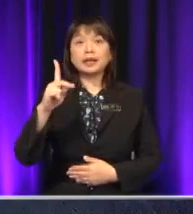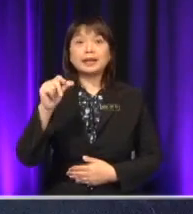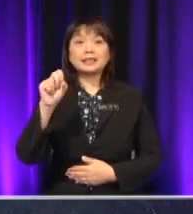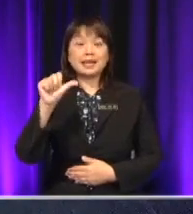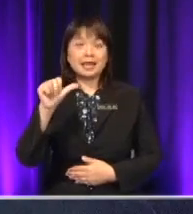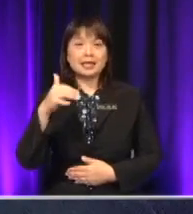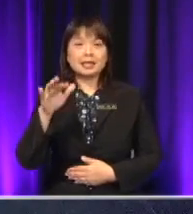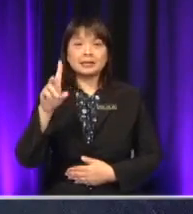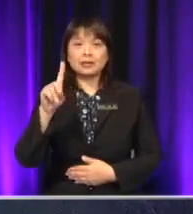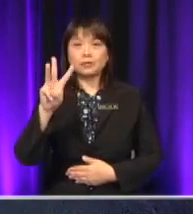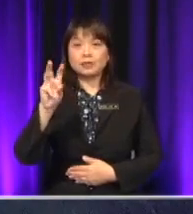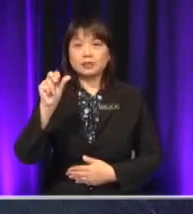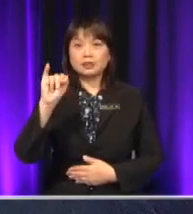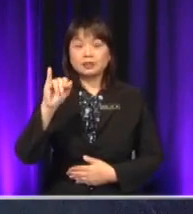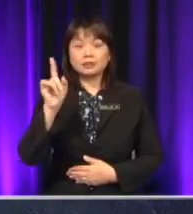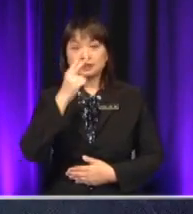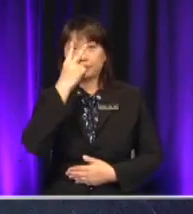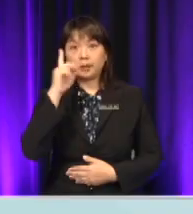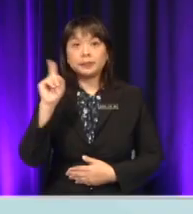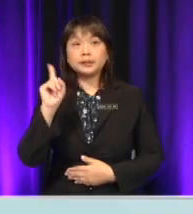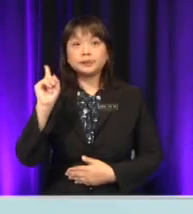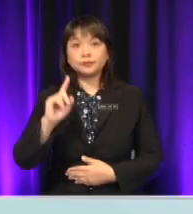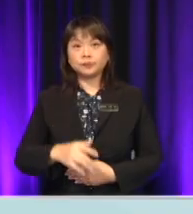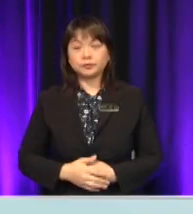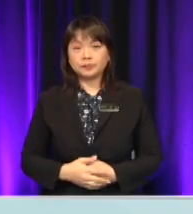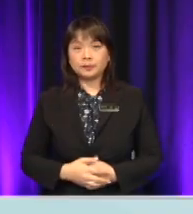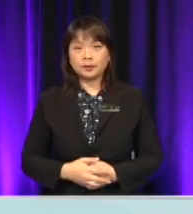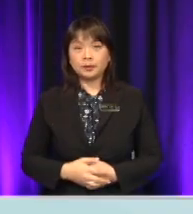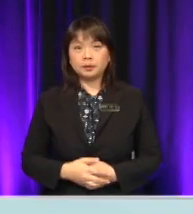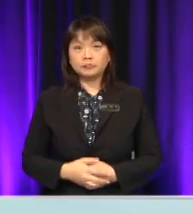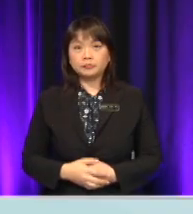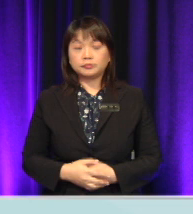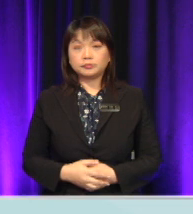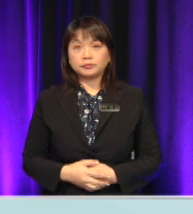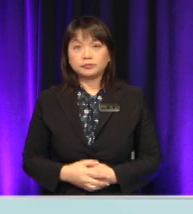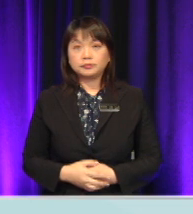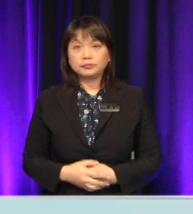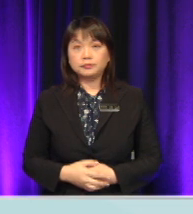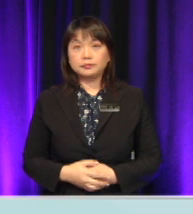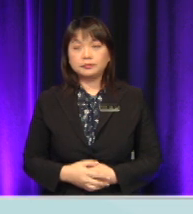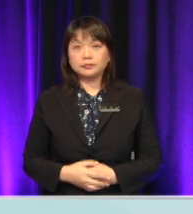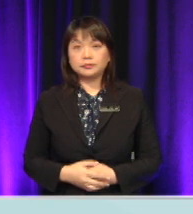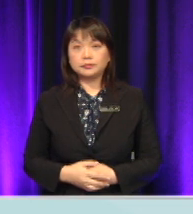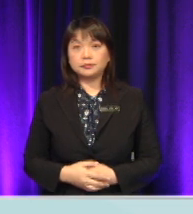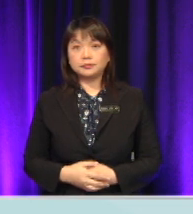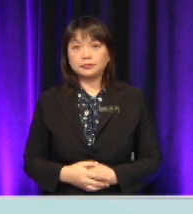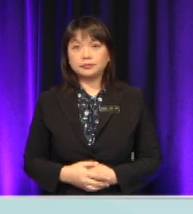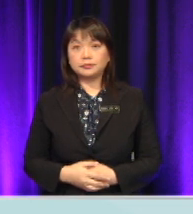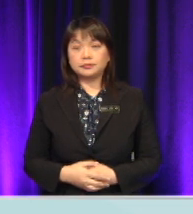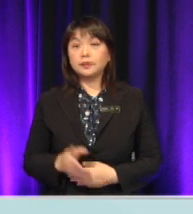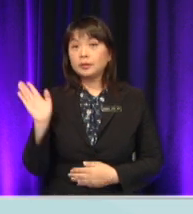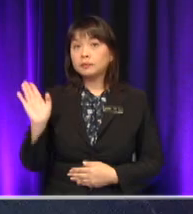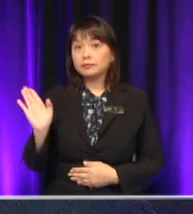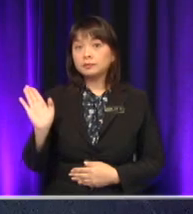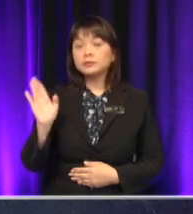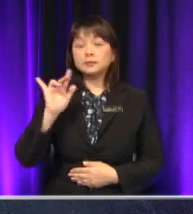turas. Kasar dawai. Mana satu boleh tolong cikgu kasar dawai? Saya nampak ada satu je sini seperti dawai. Adakah ini kasar dawai,